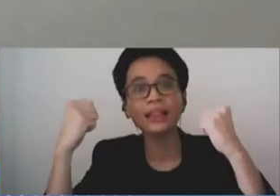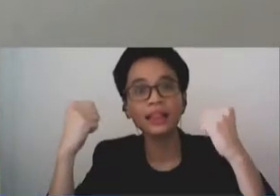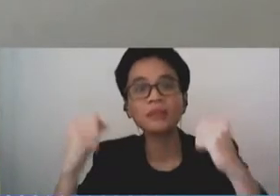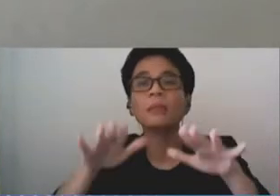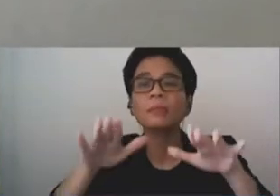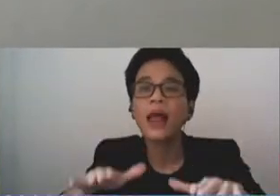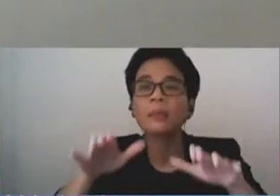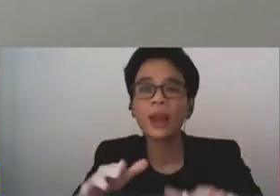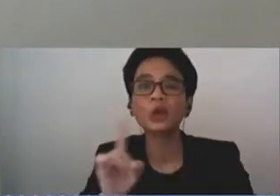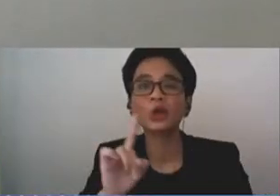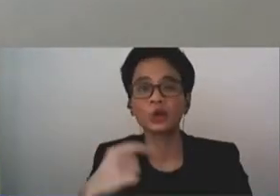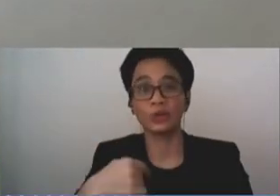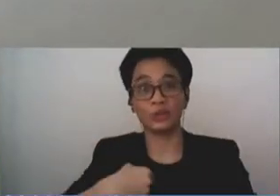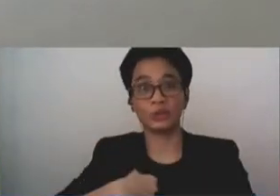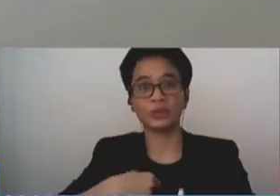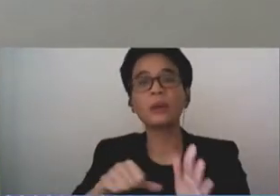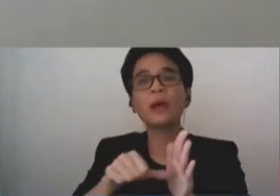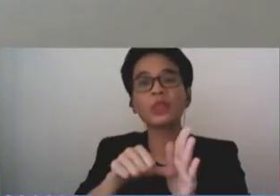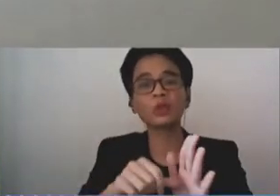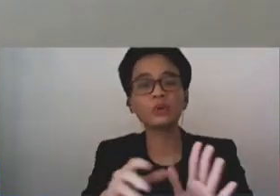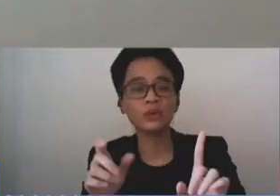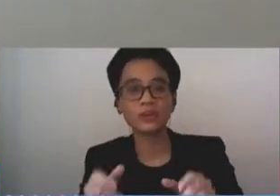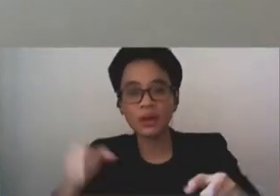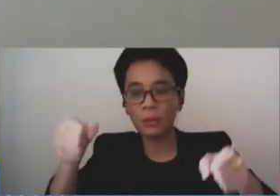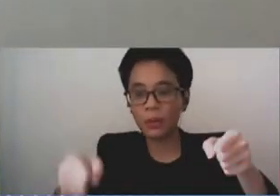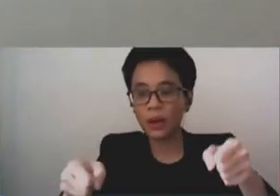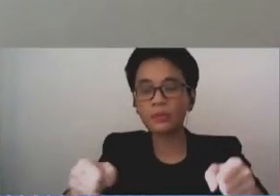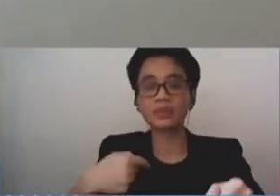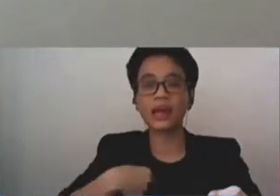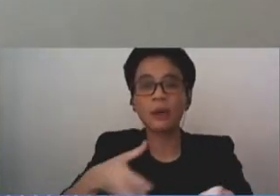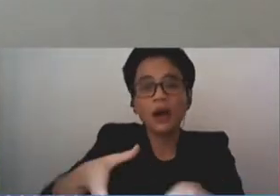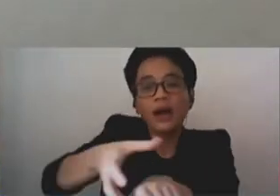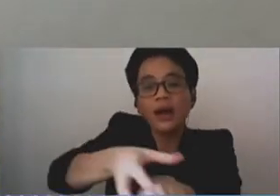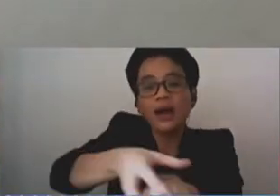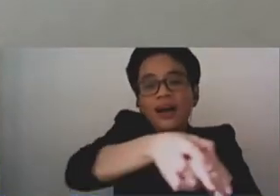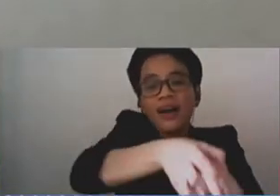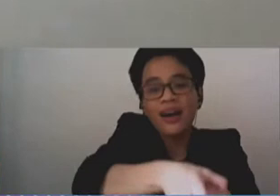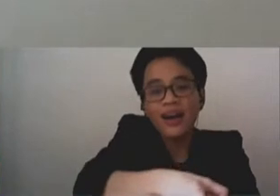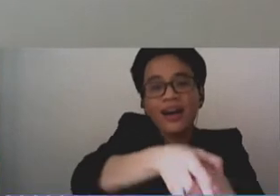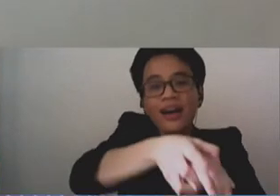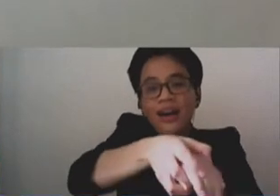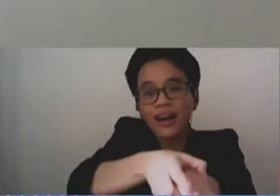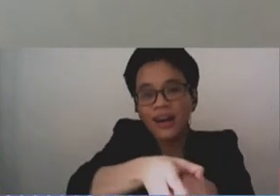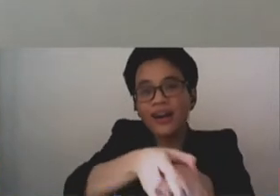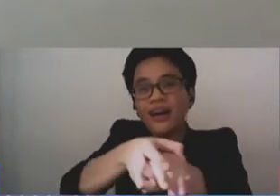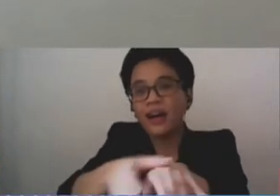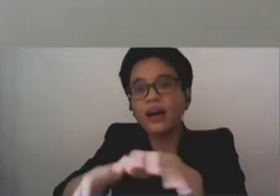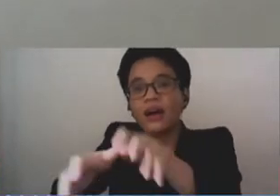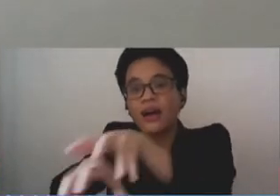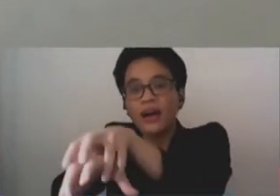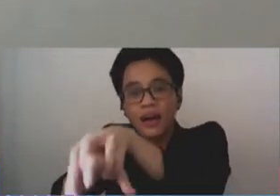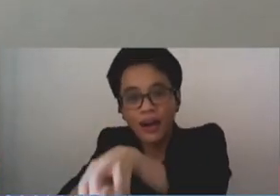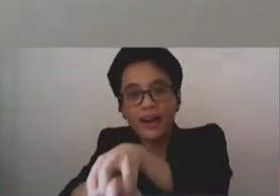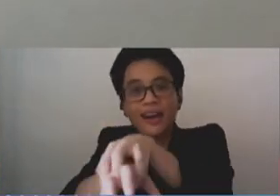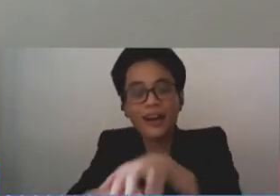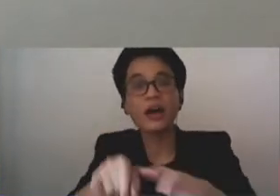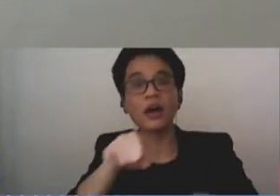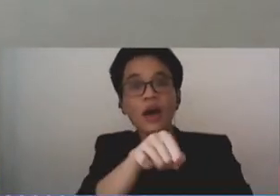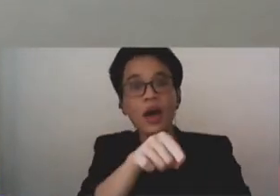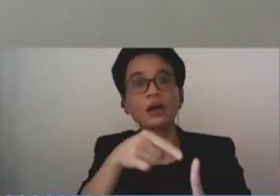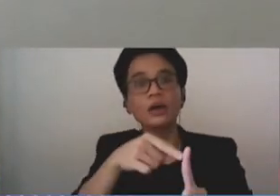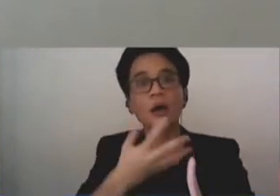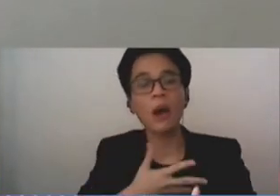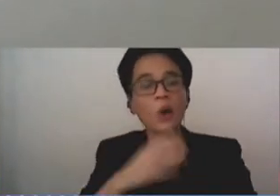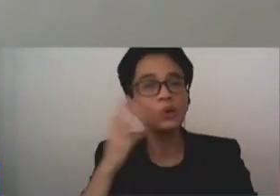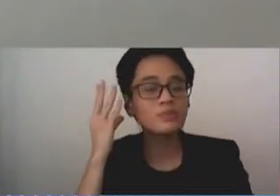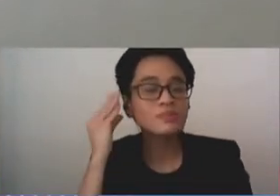Jadi saya bantu pegangin kayak gitu biar dia mau mengikuti, dia mau mendengarkan sampai selesai. Artinya biasanya kan dia nggak betah